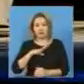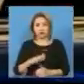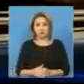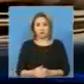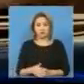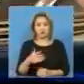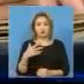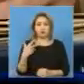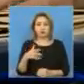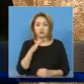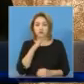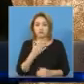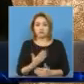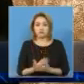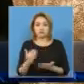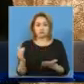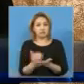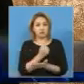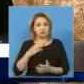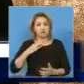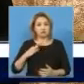30 жылдан бері балам болмайды.